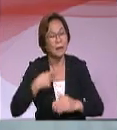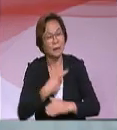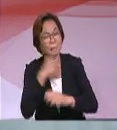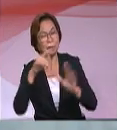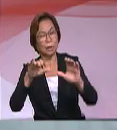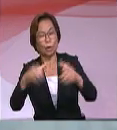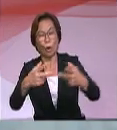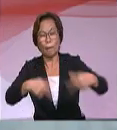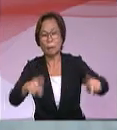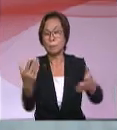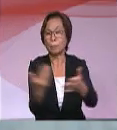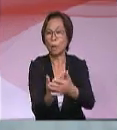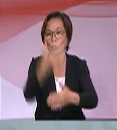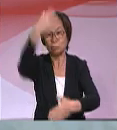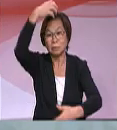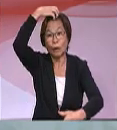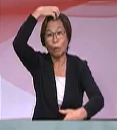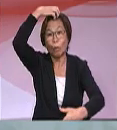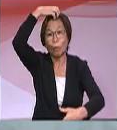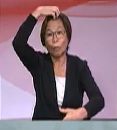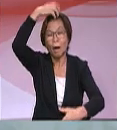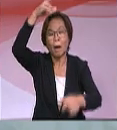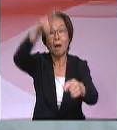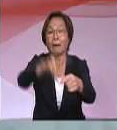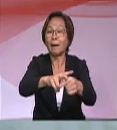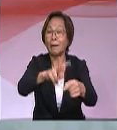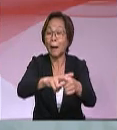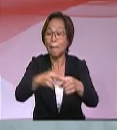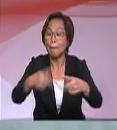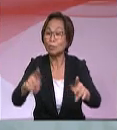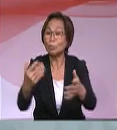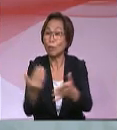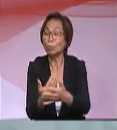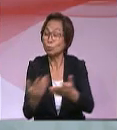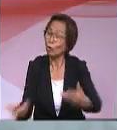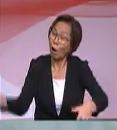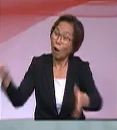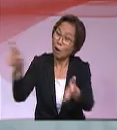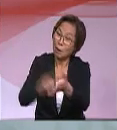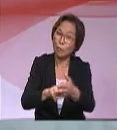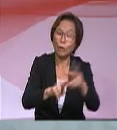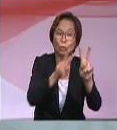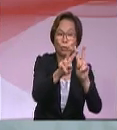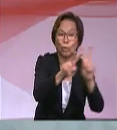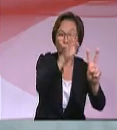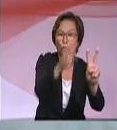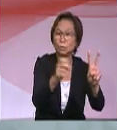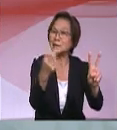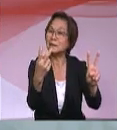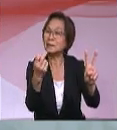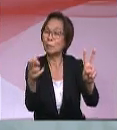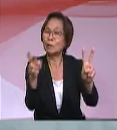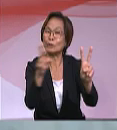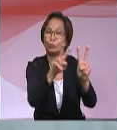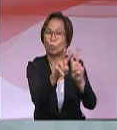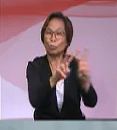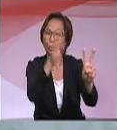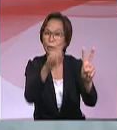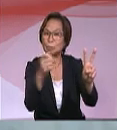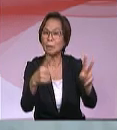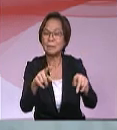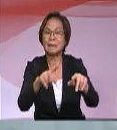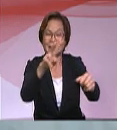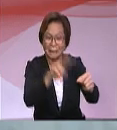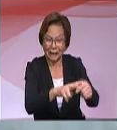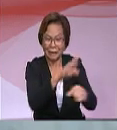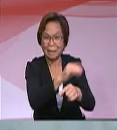kluster pasar baru di negeri Selangor di Klang, iaitu telah dilaporkan pada 22 Disember, iaitu di daerah Klang